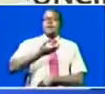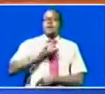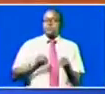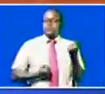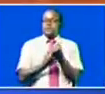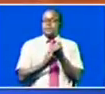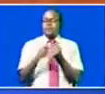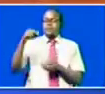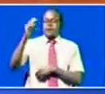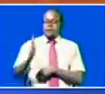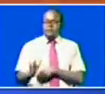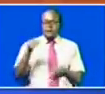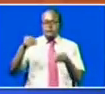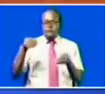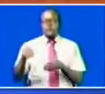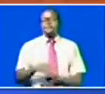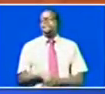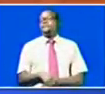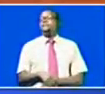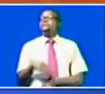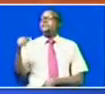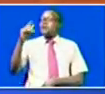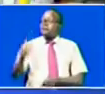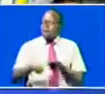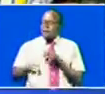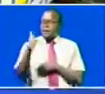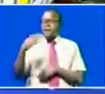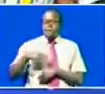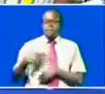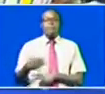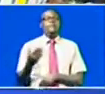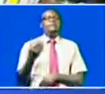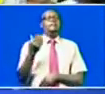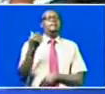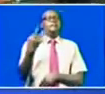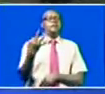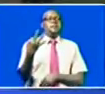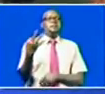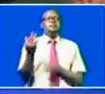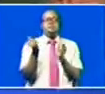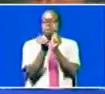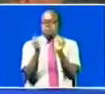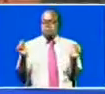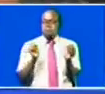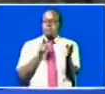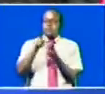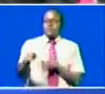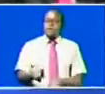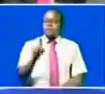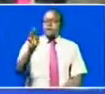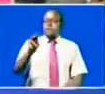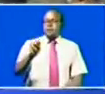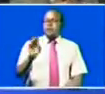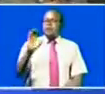Busia. Gavana Ojamong pamoja na maafisa wengine watatu kutoka kaunti ya Busia wameachiliwa kwa dhamana ya shilingi milioni moja kila